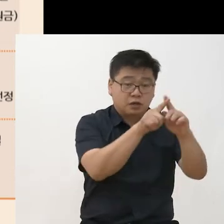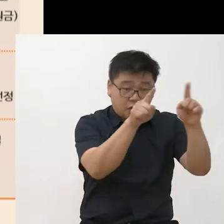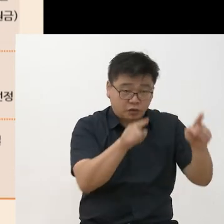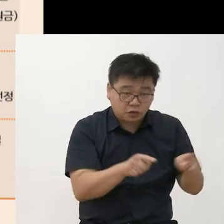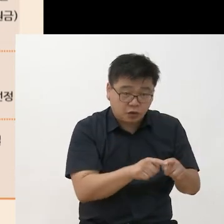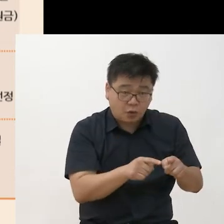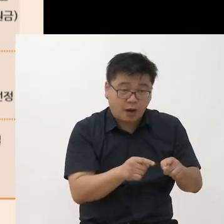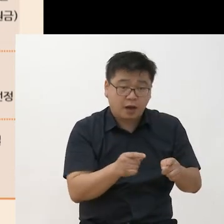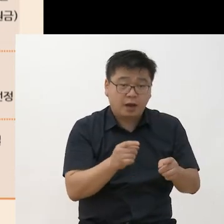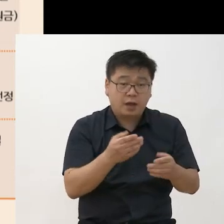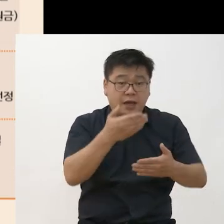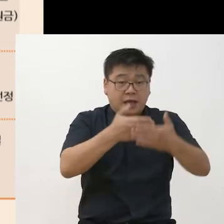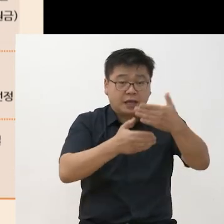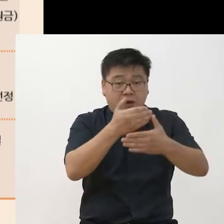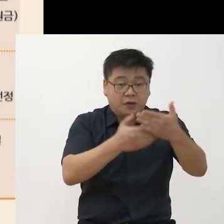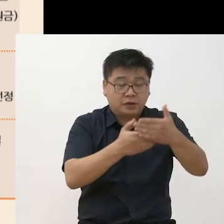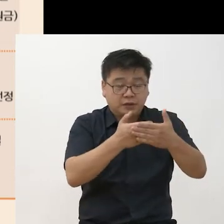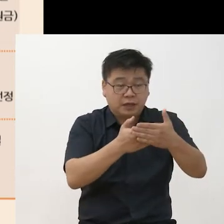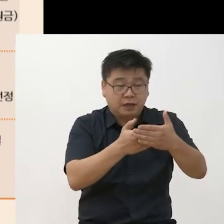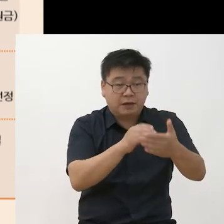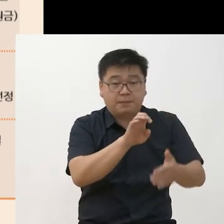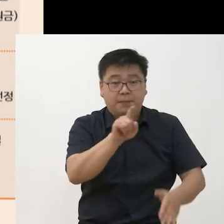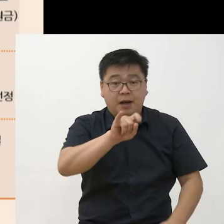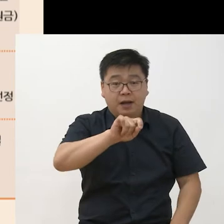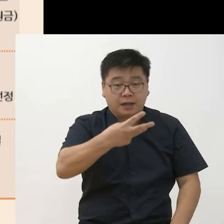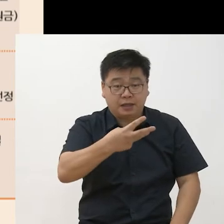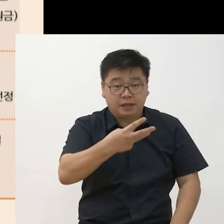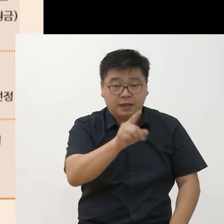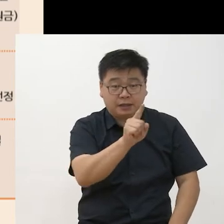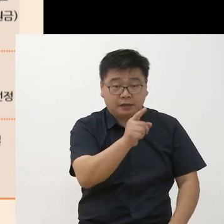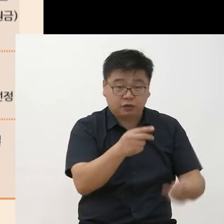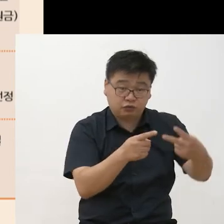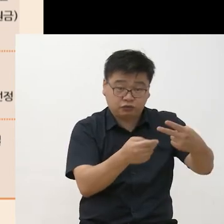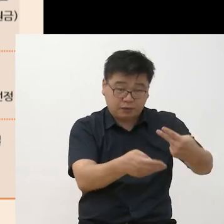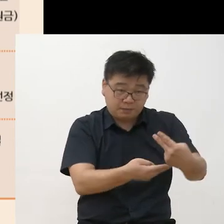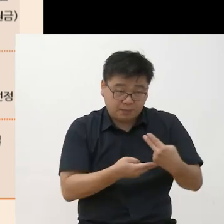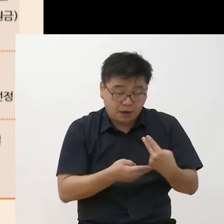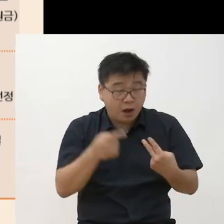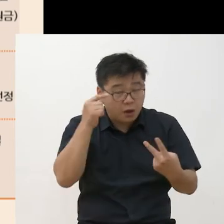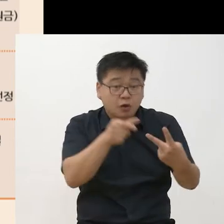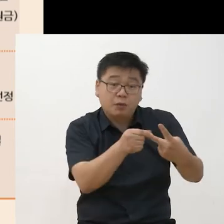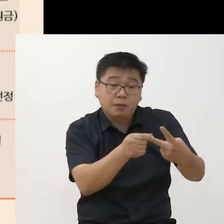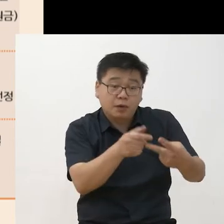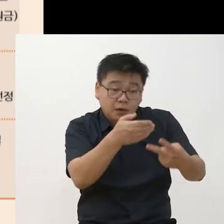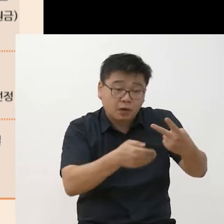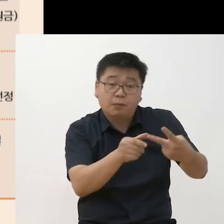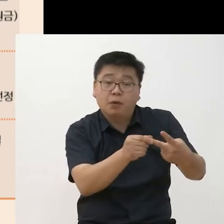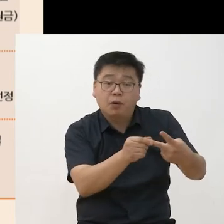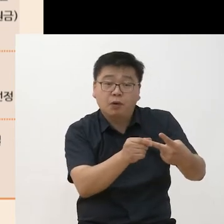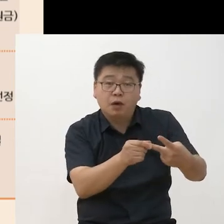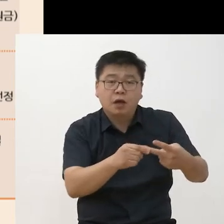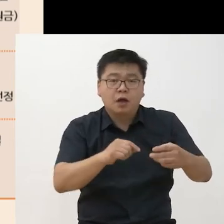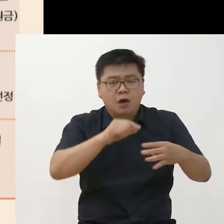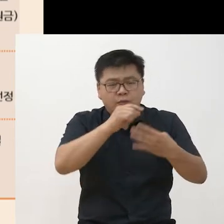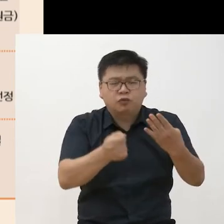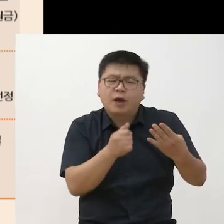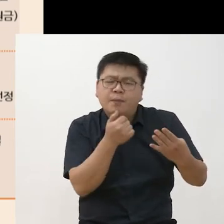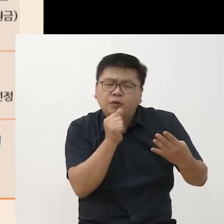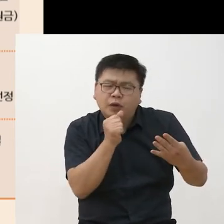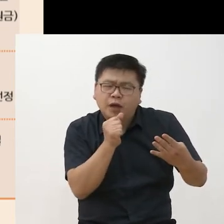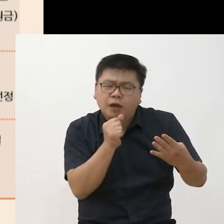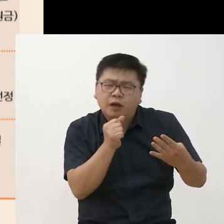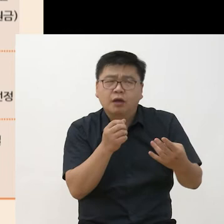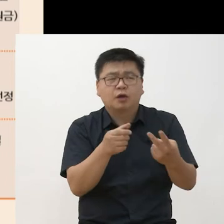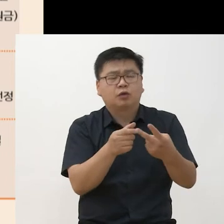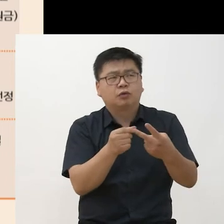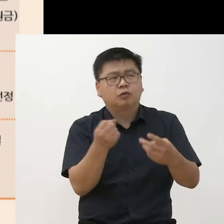합니다. 동영상 파일은 수행하고자 하는 프로그램을 소개하거나 그 작품을 담은